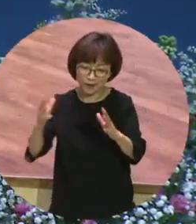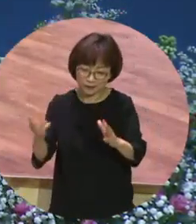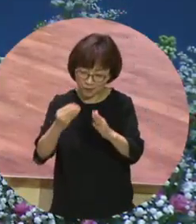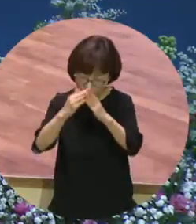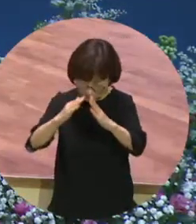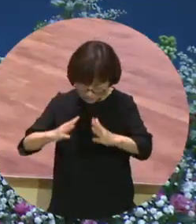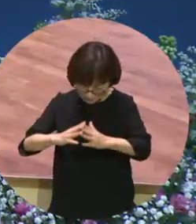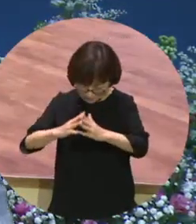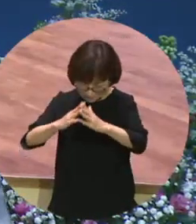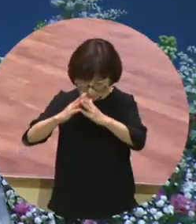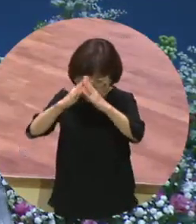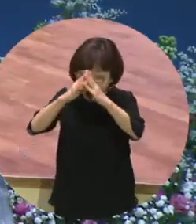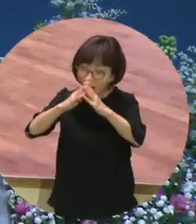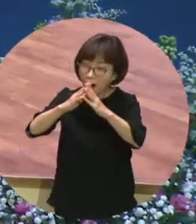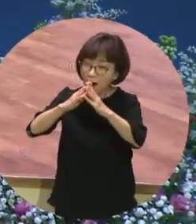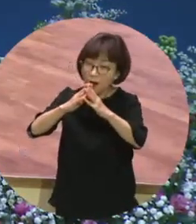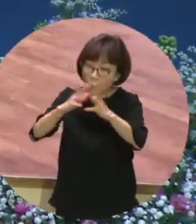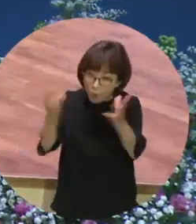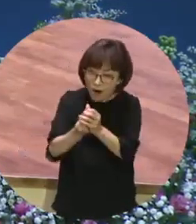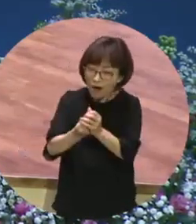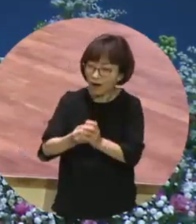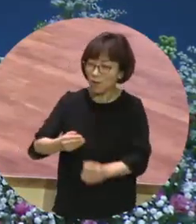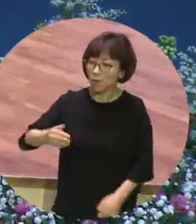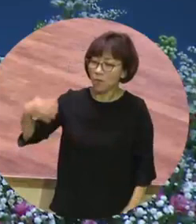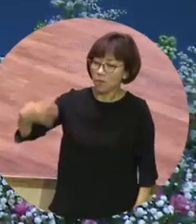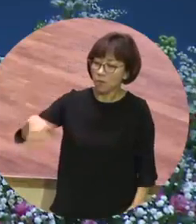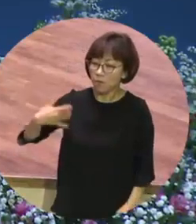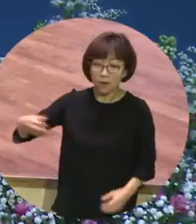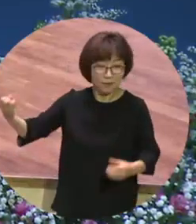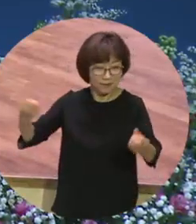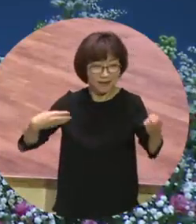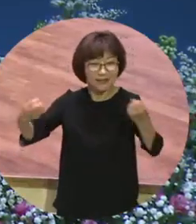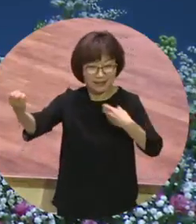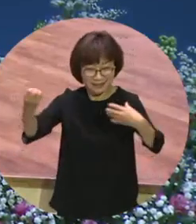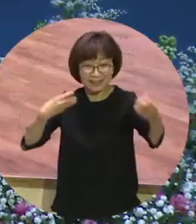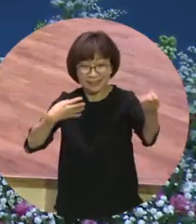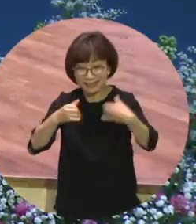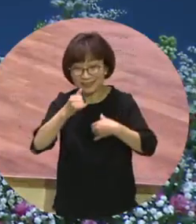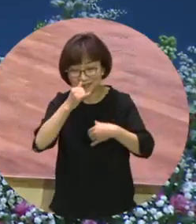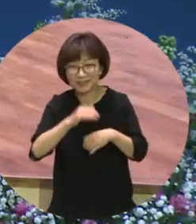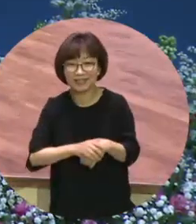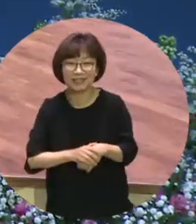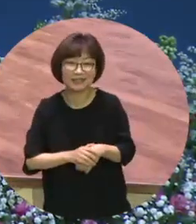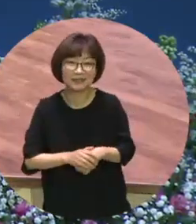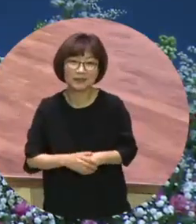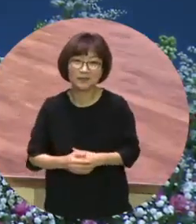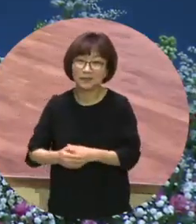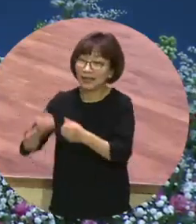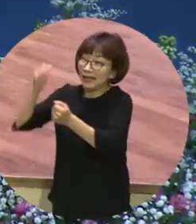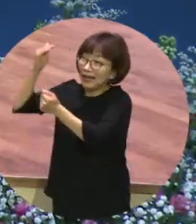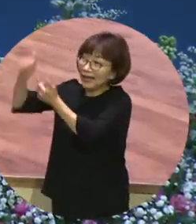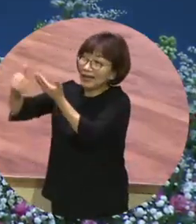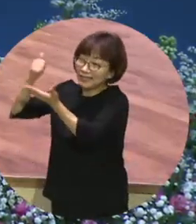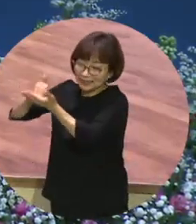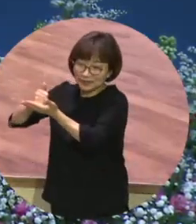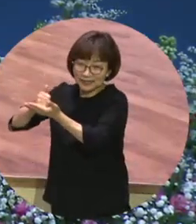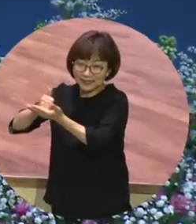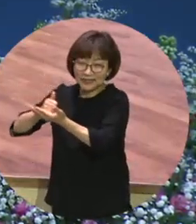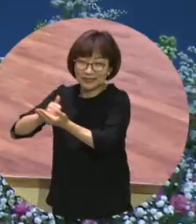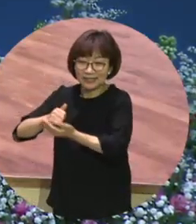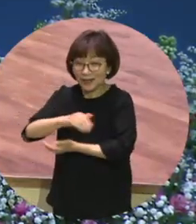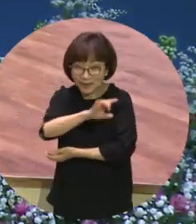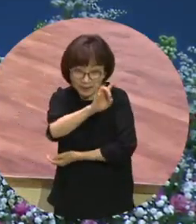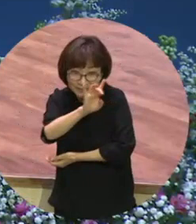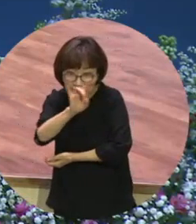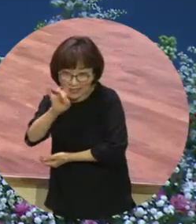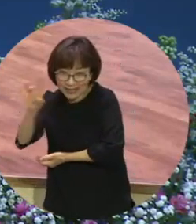있어요. 하나님께서요 여러분이 하는 일에 대해서 하나님께서 분명한 증거를 각각 개인에게 하나님